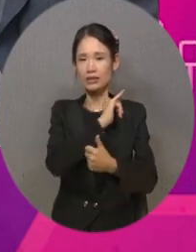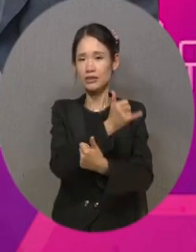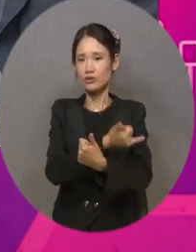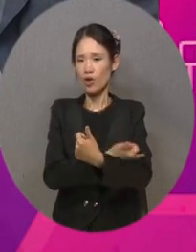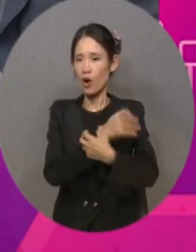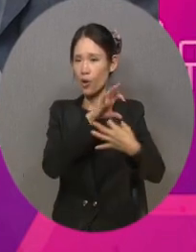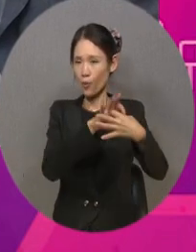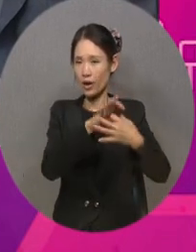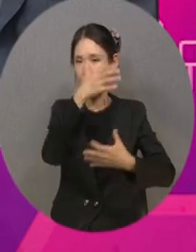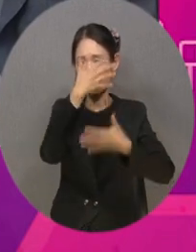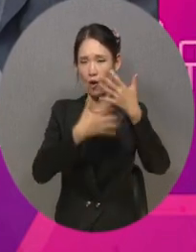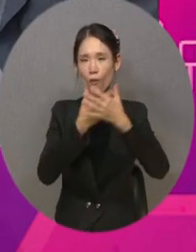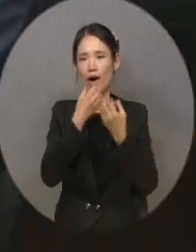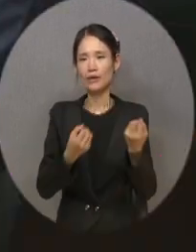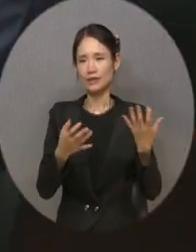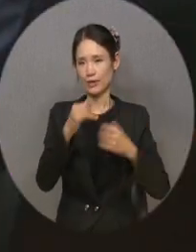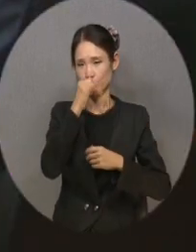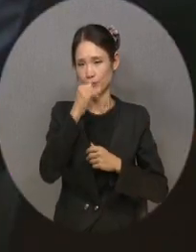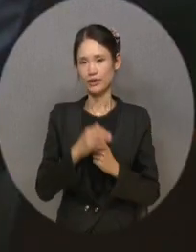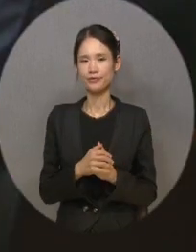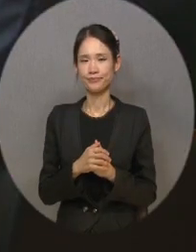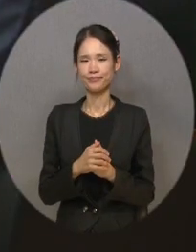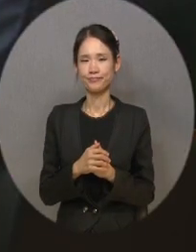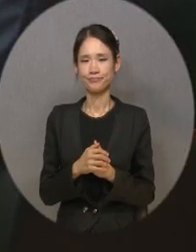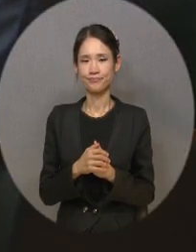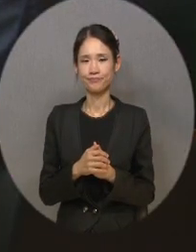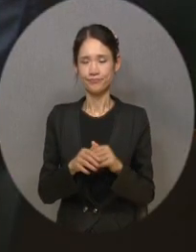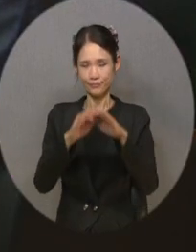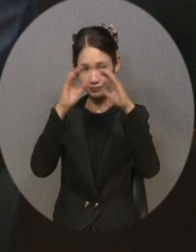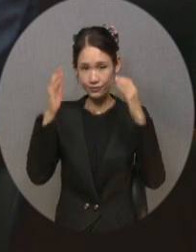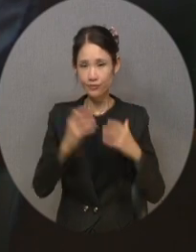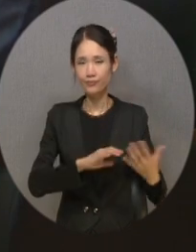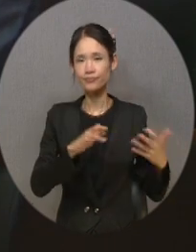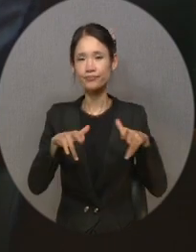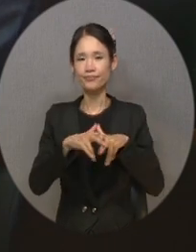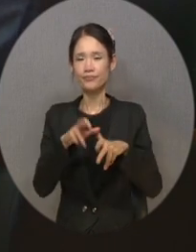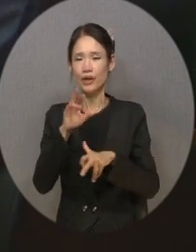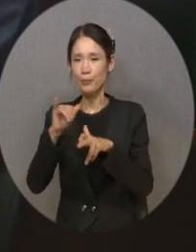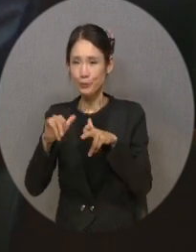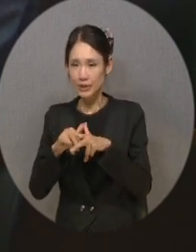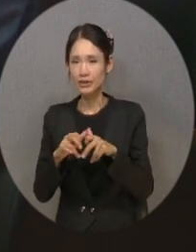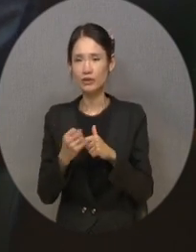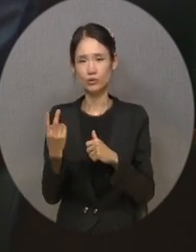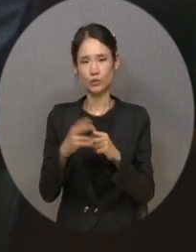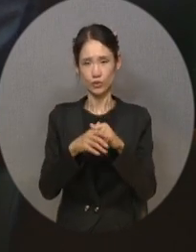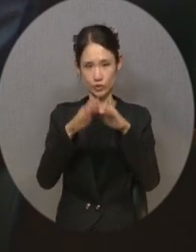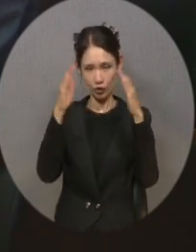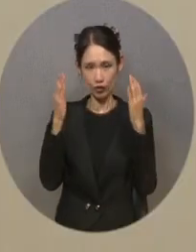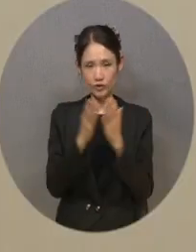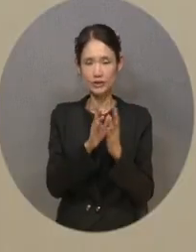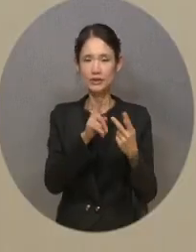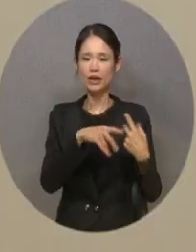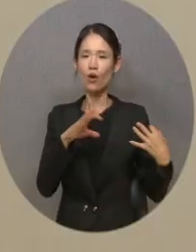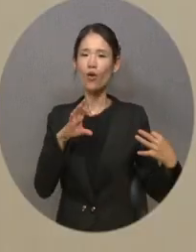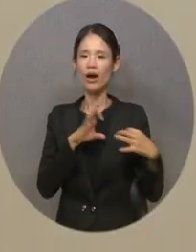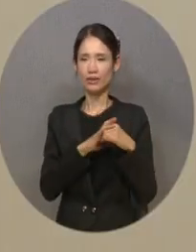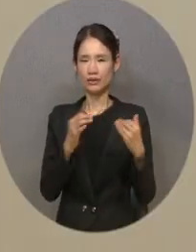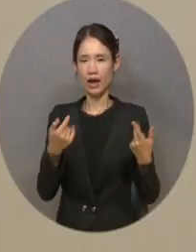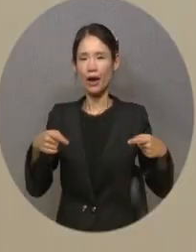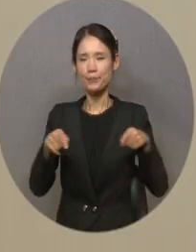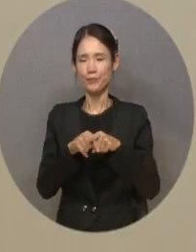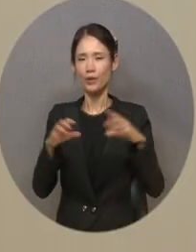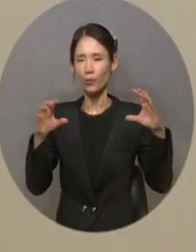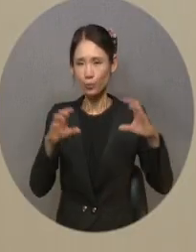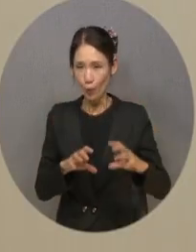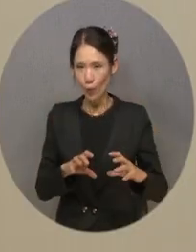영화제도 개최될 예정입니다. 이렇게 사실 전 세계 장애 비장애인뿐만 아니라 여러 이해관계자가 한자리에 모이는 이런